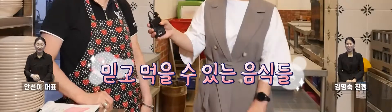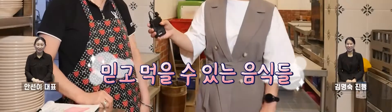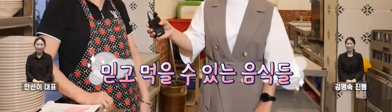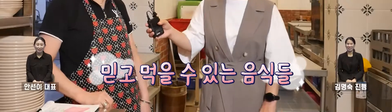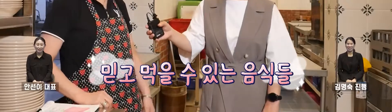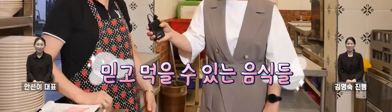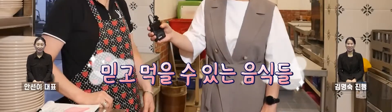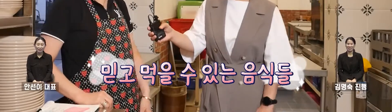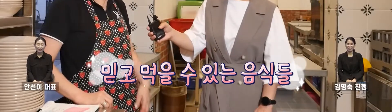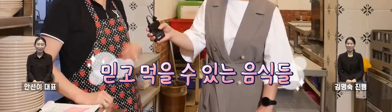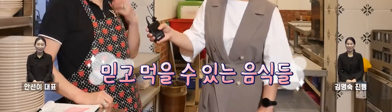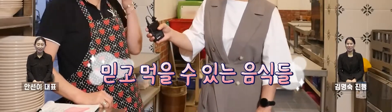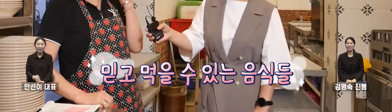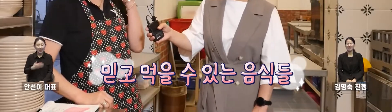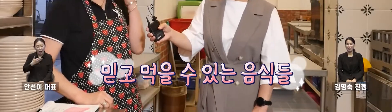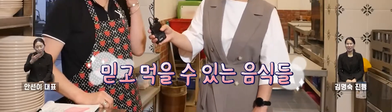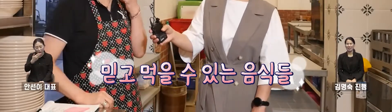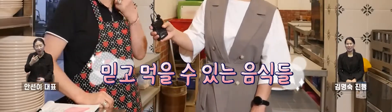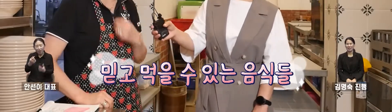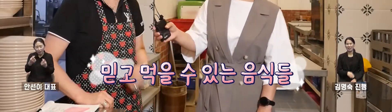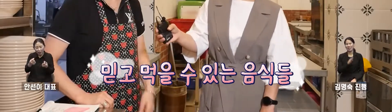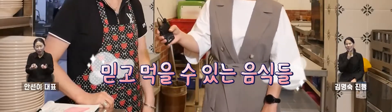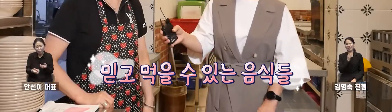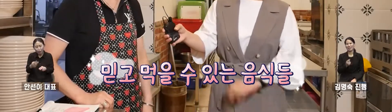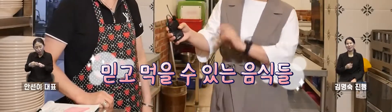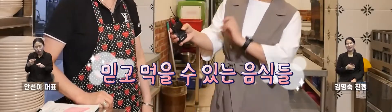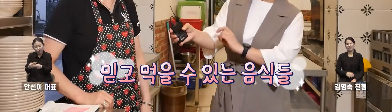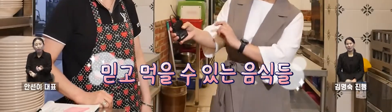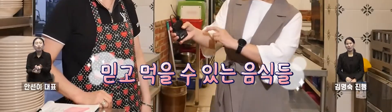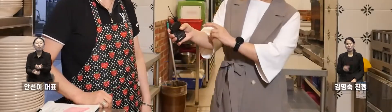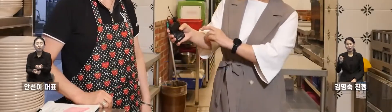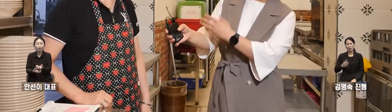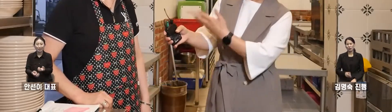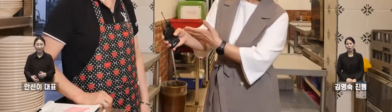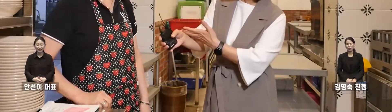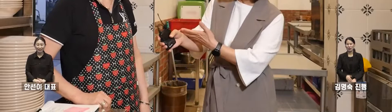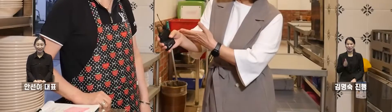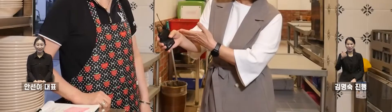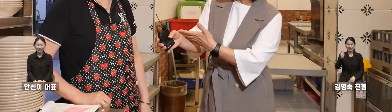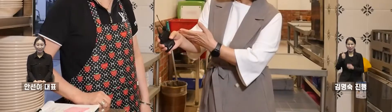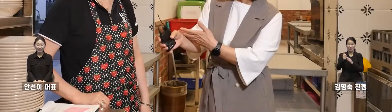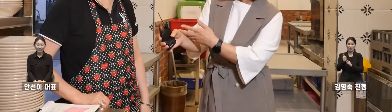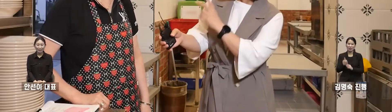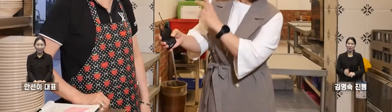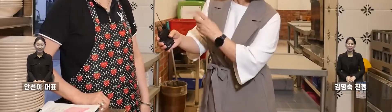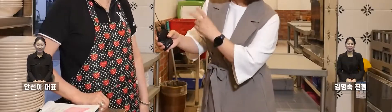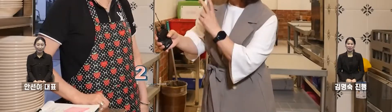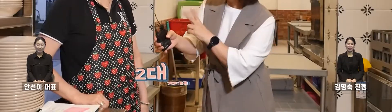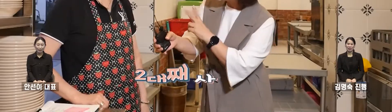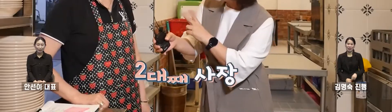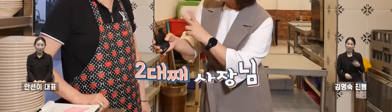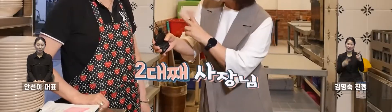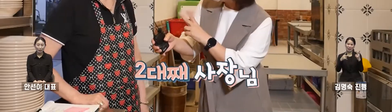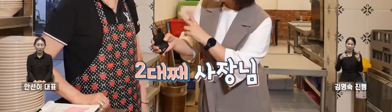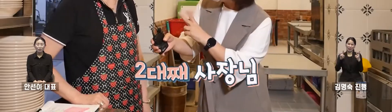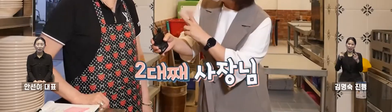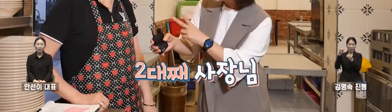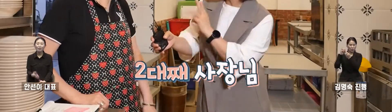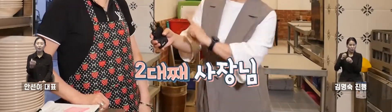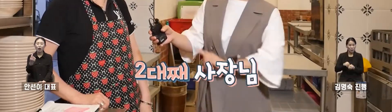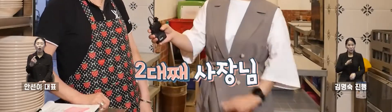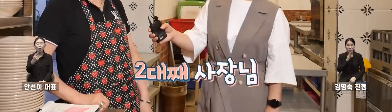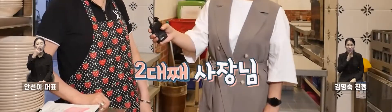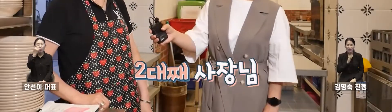예. 제가 먹는다 생각하고 예. 항상. 예, 예. 제가 알기로는 또 우리 사장님이 네. 2대